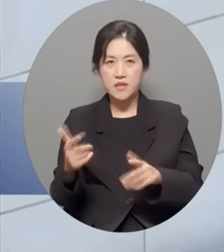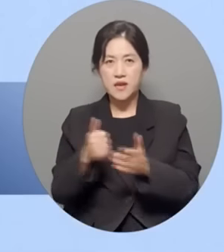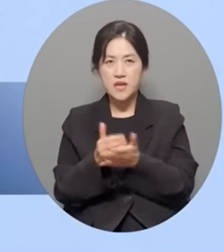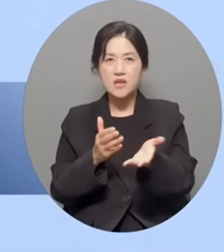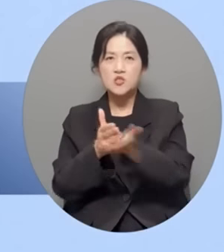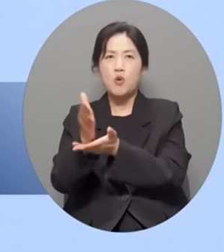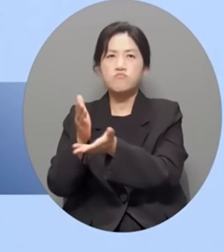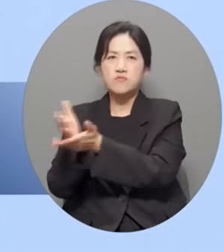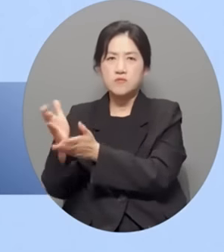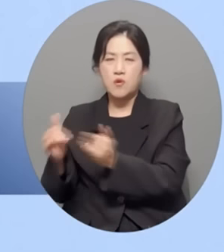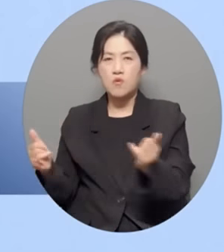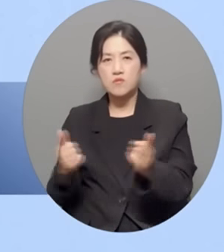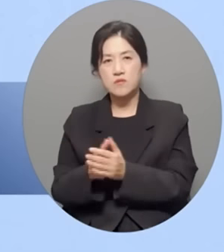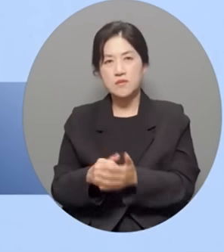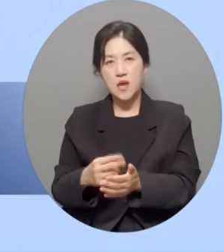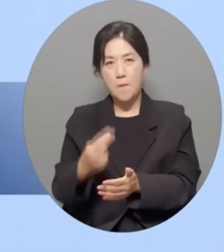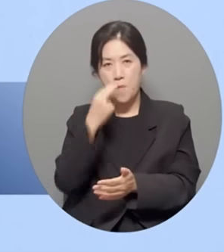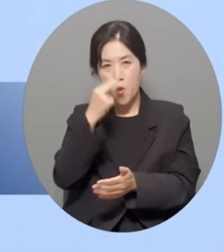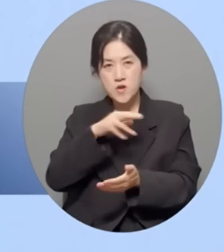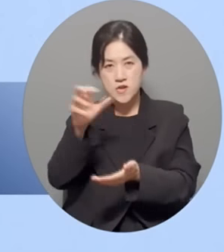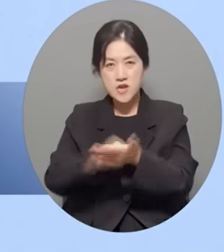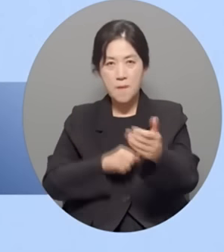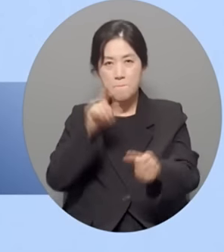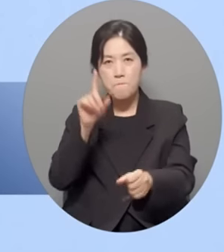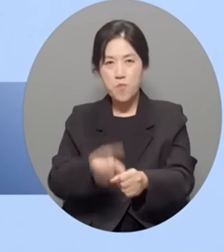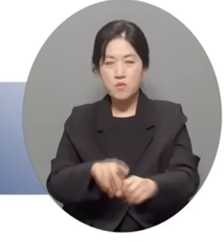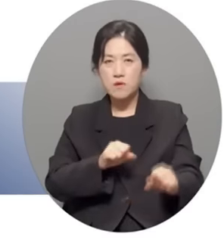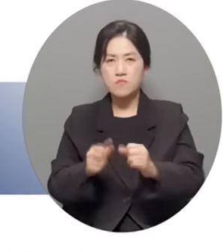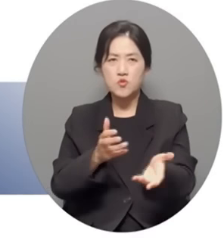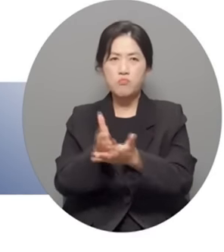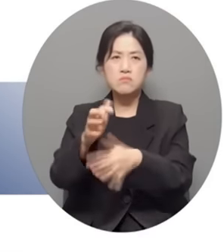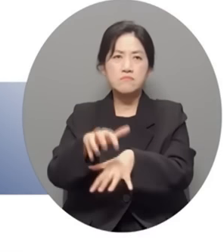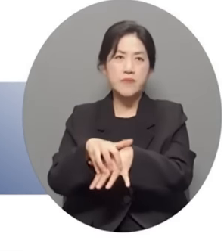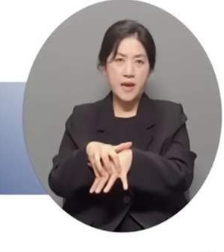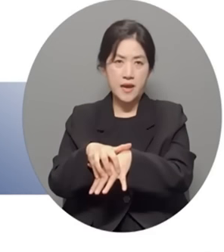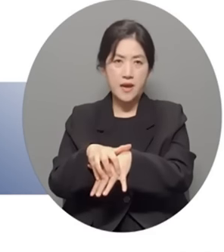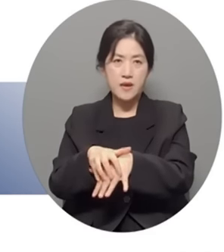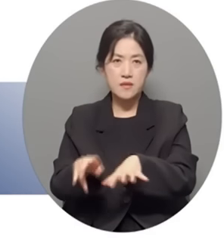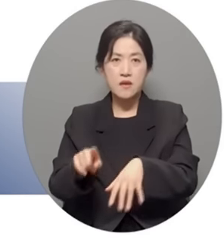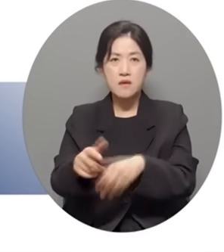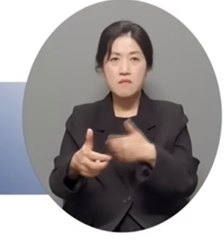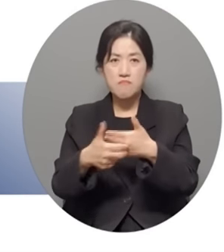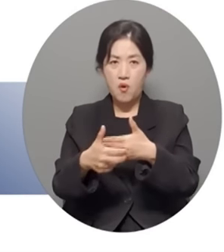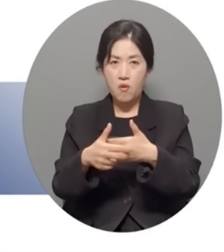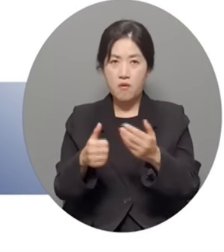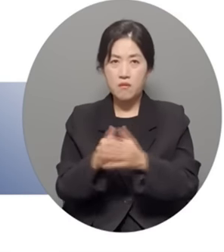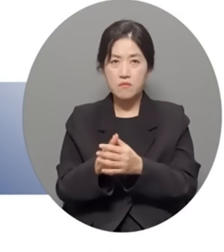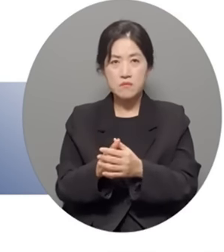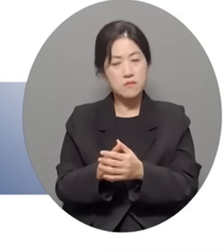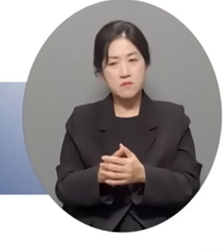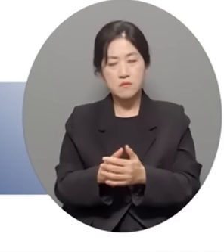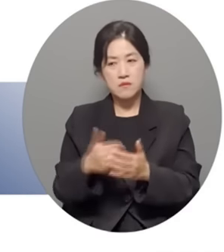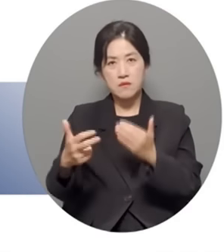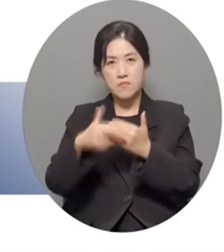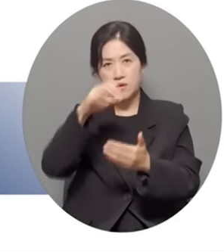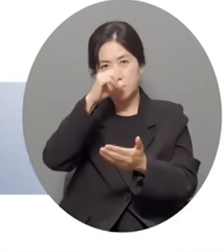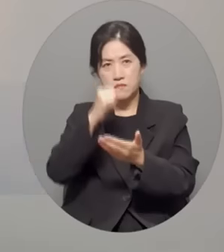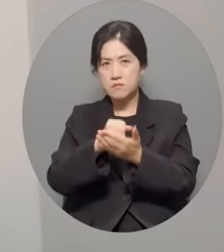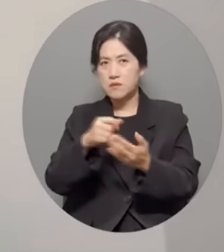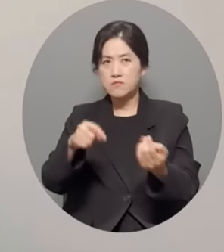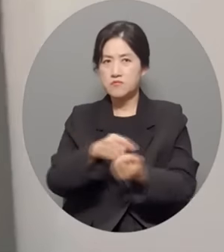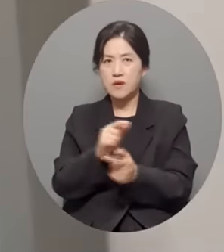전문적으로 실선 보건을 편취할 목적으로 시도를 하는 거죠이 병원 같은 경우는 정상적인 병원은